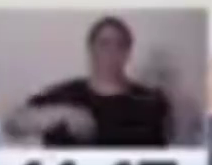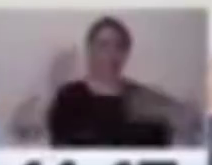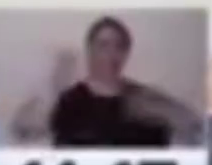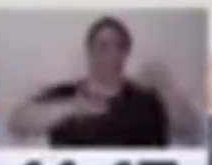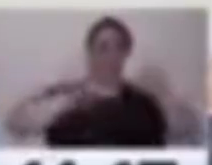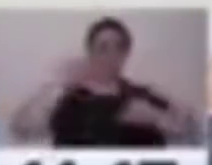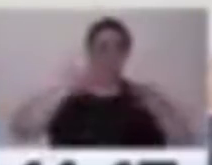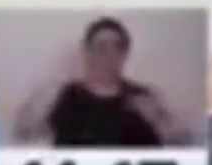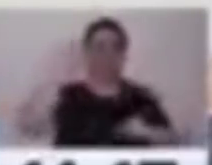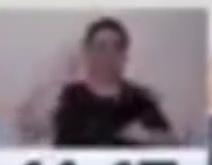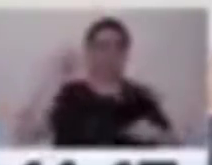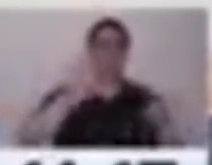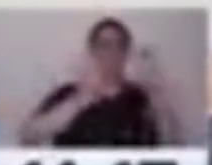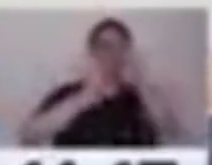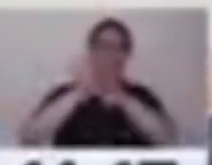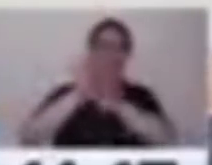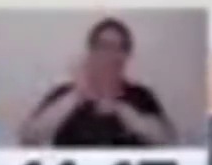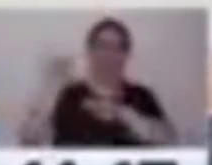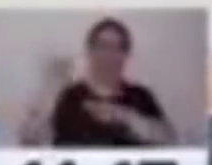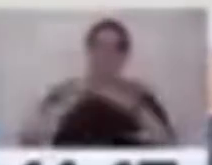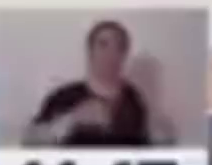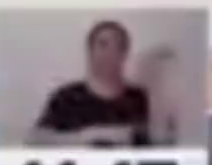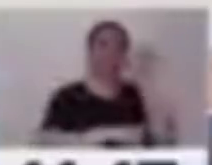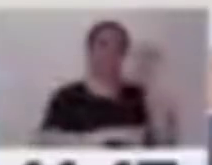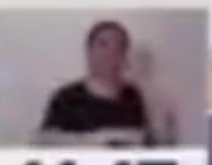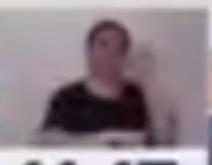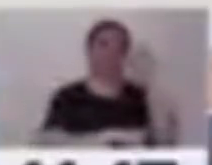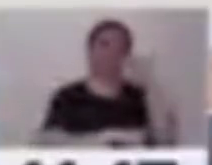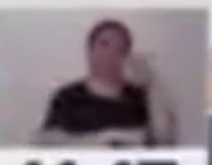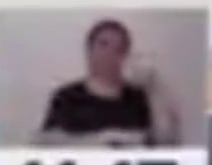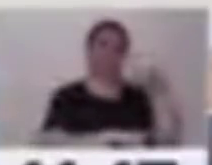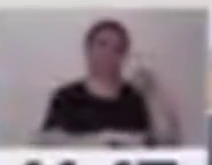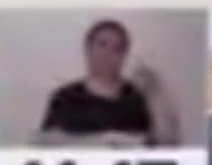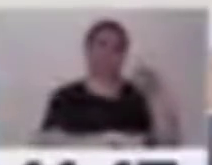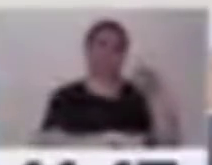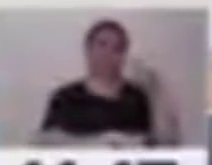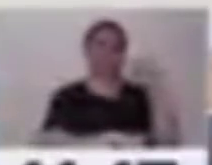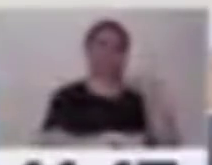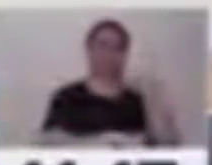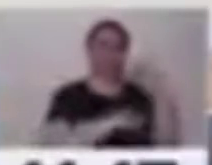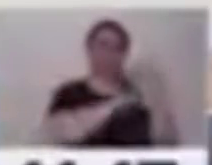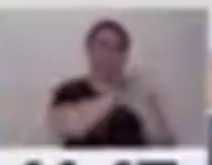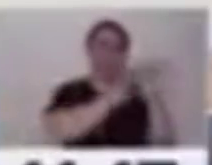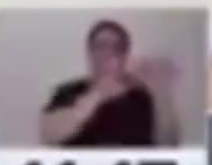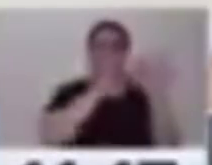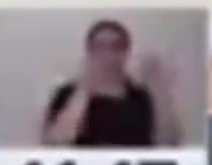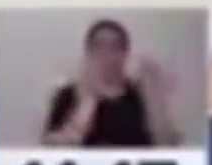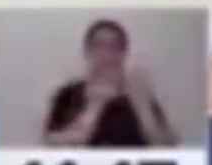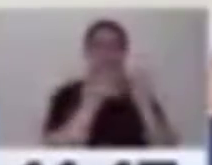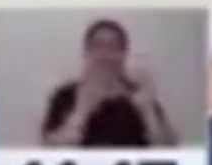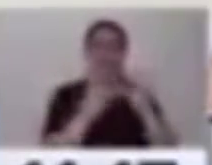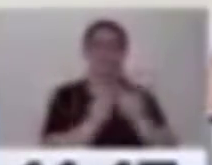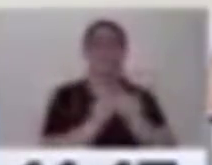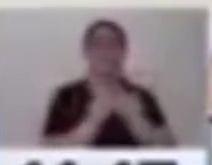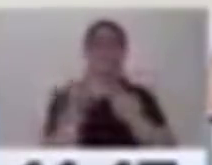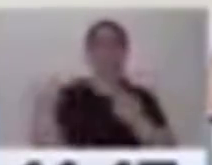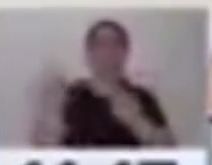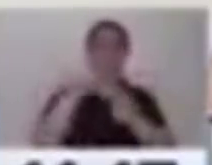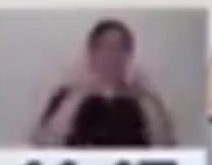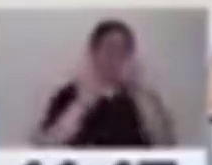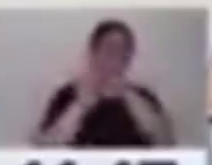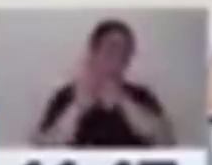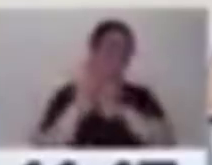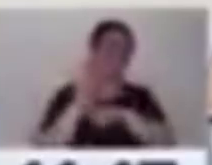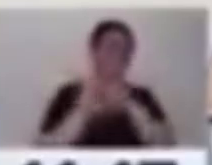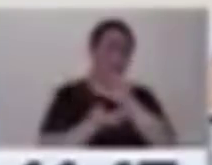po na mga tahanan o mga kabahayan ang nagawang ma-assess ng ating mga teams. Patuloy po ang